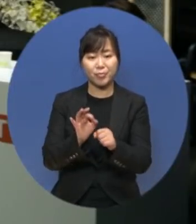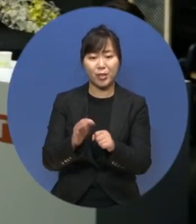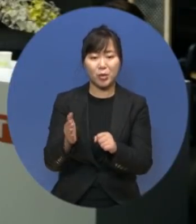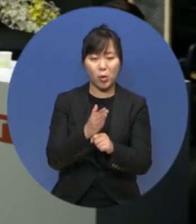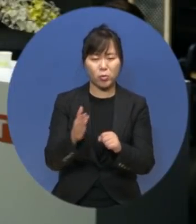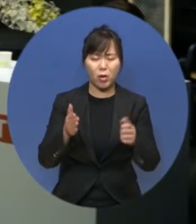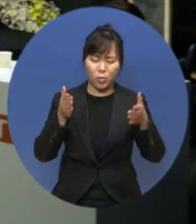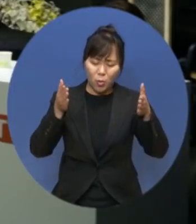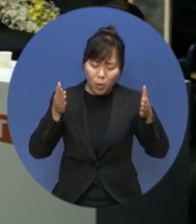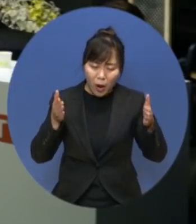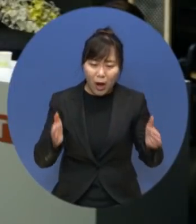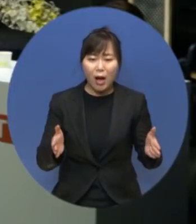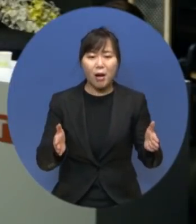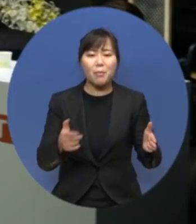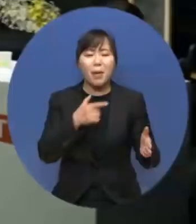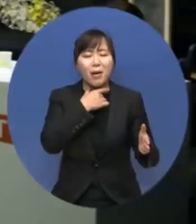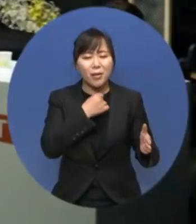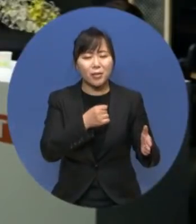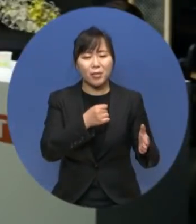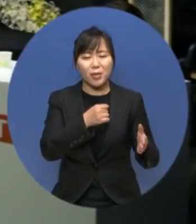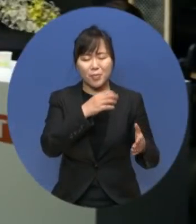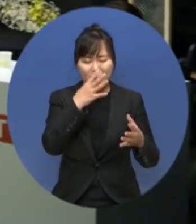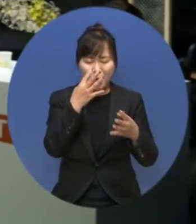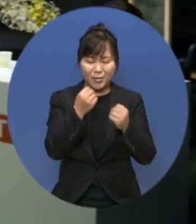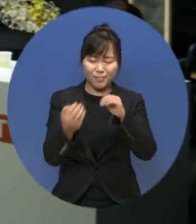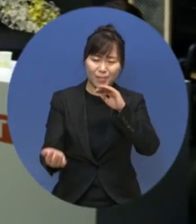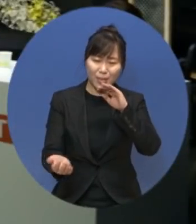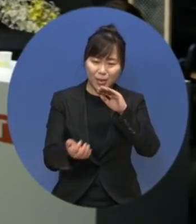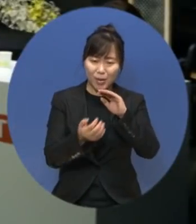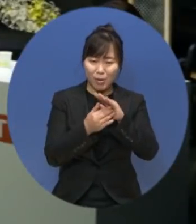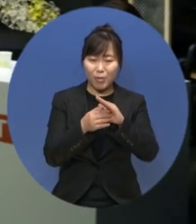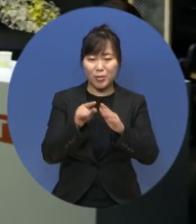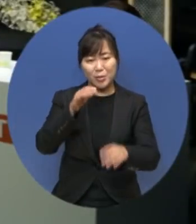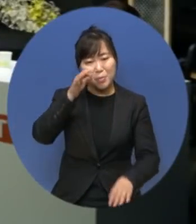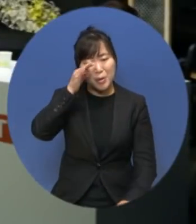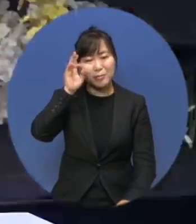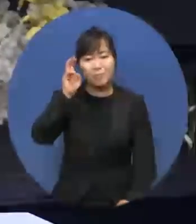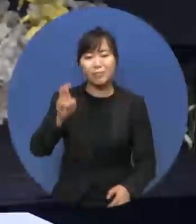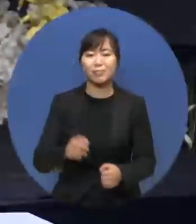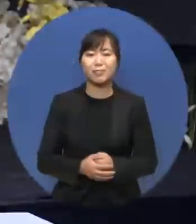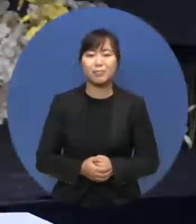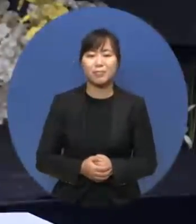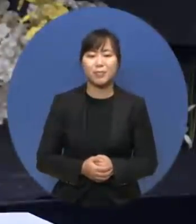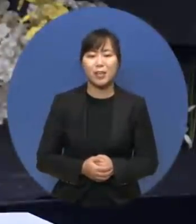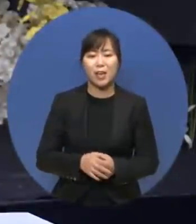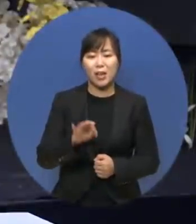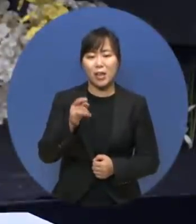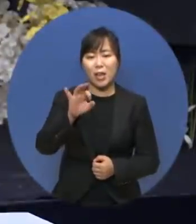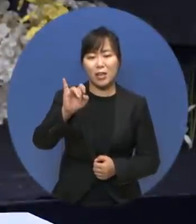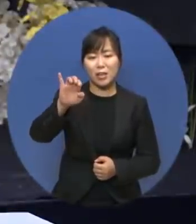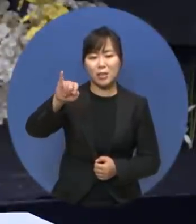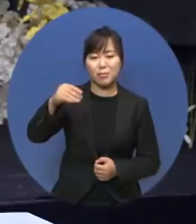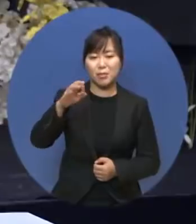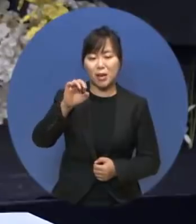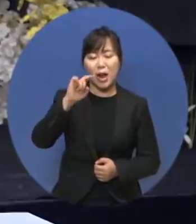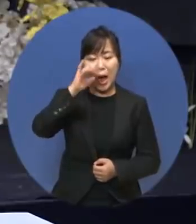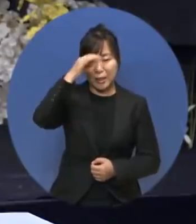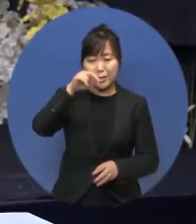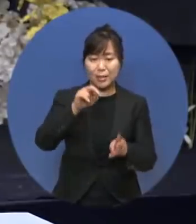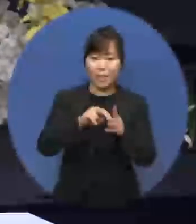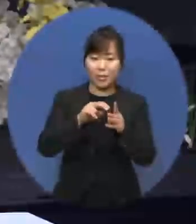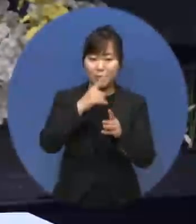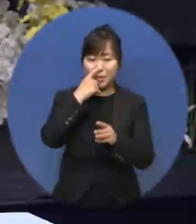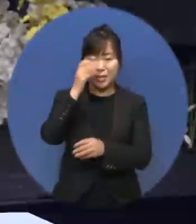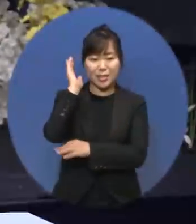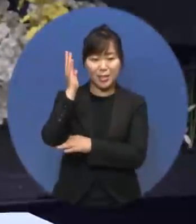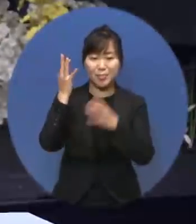기간 동안 꿈꿔왔던 것들이 많이 이루어지는 것들을 보시는 것 같습니다. 우리 에이블란트 센터도 그런 멋진